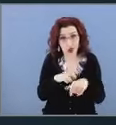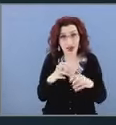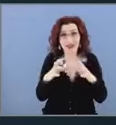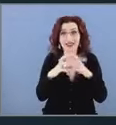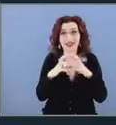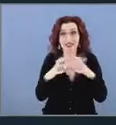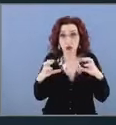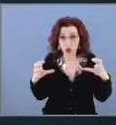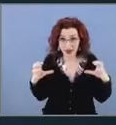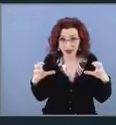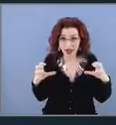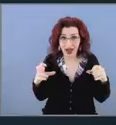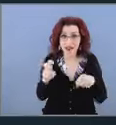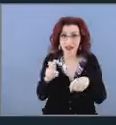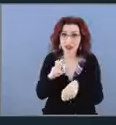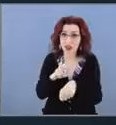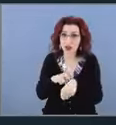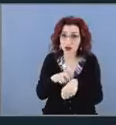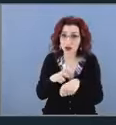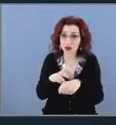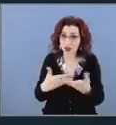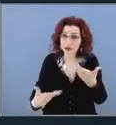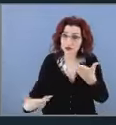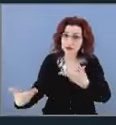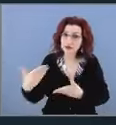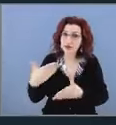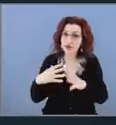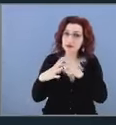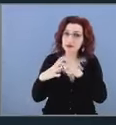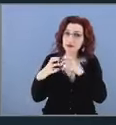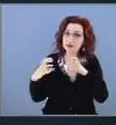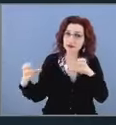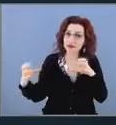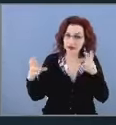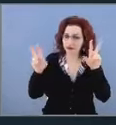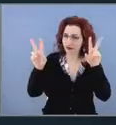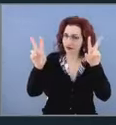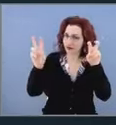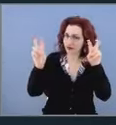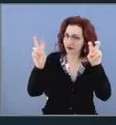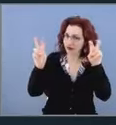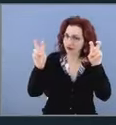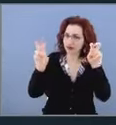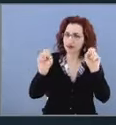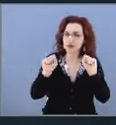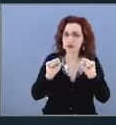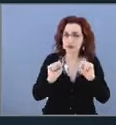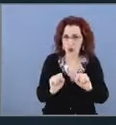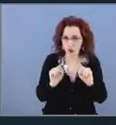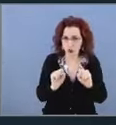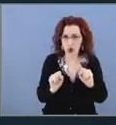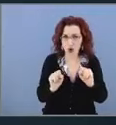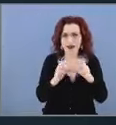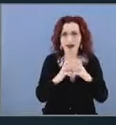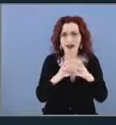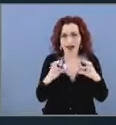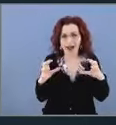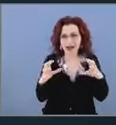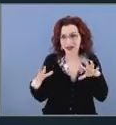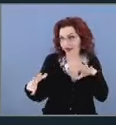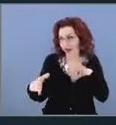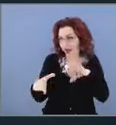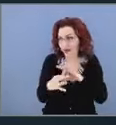in collaborazione con aziende su tematiche che possono interessare l'azienda e che l'università